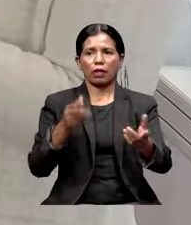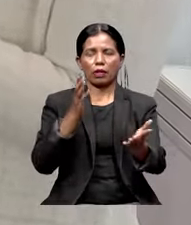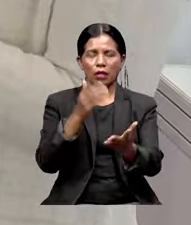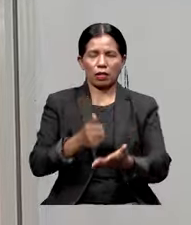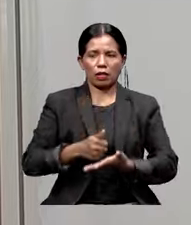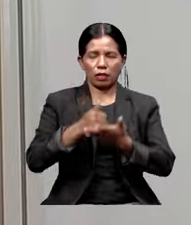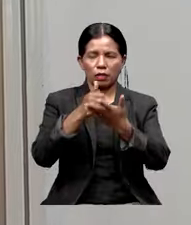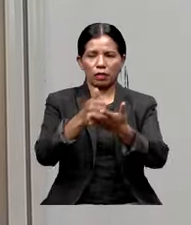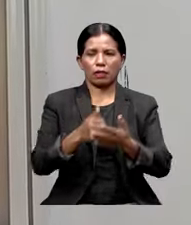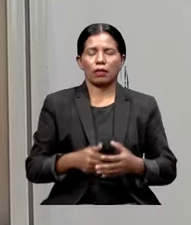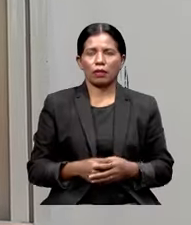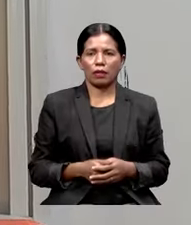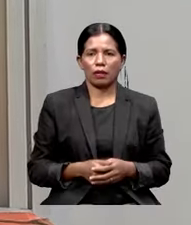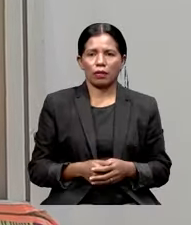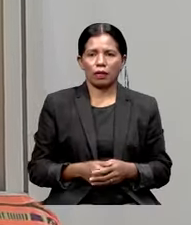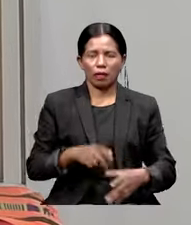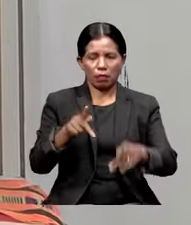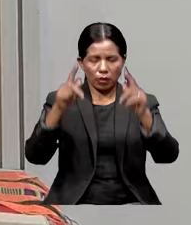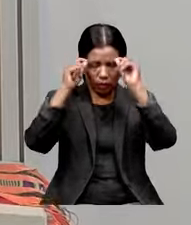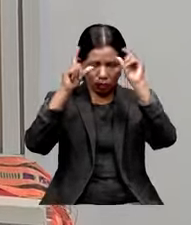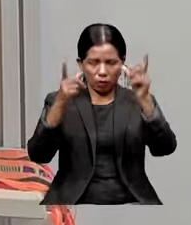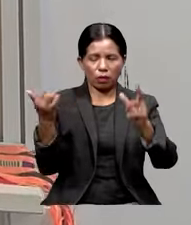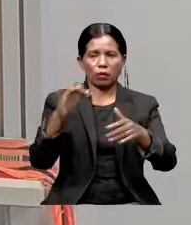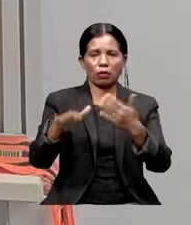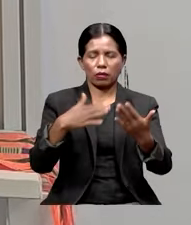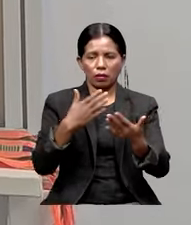ba Timor Leste yang lebih hakarak